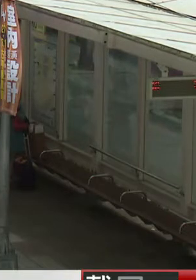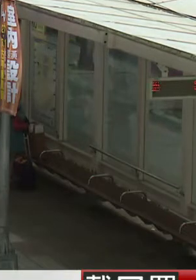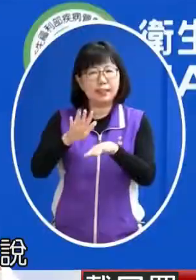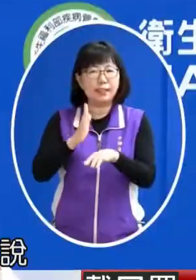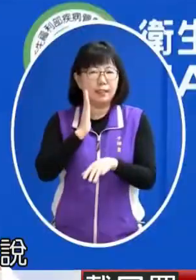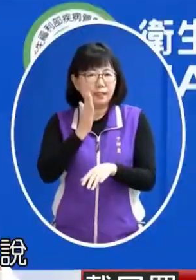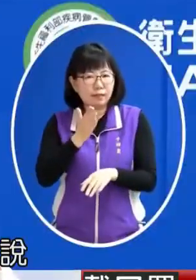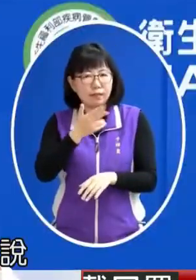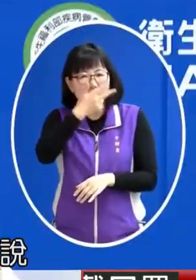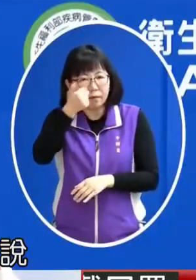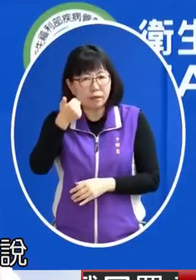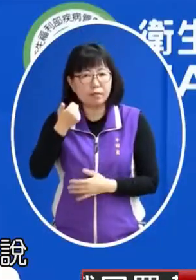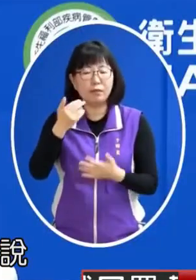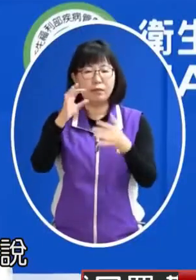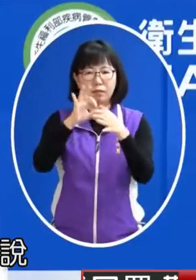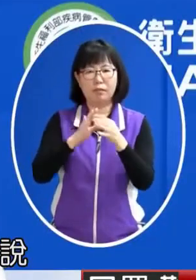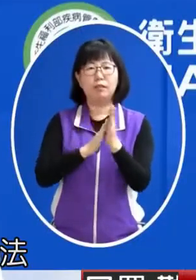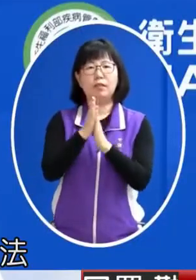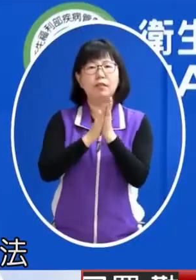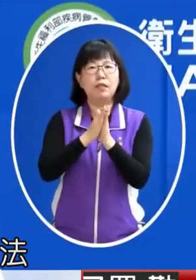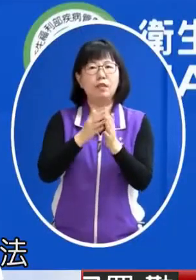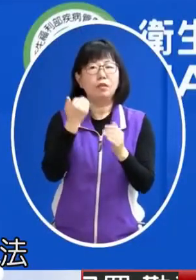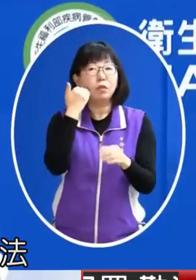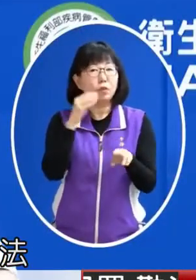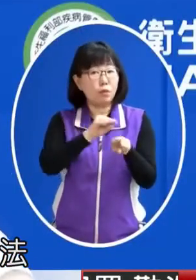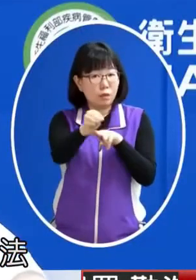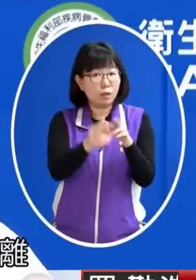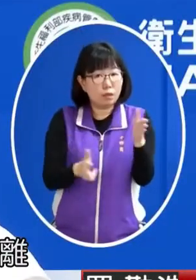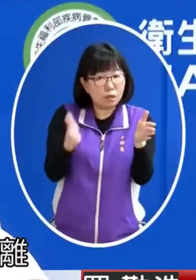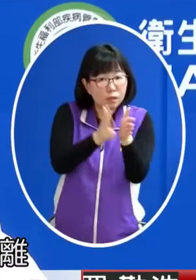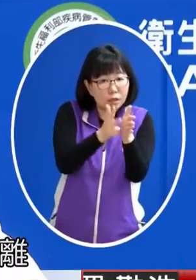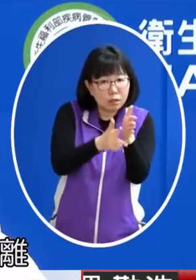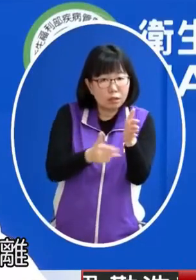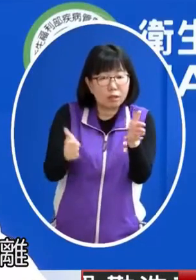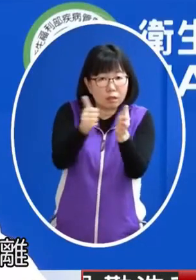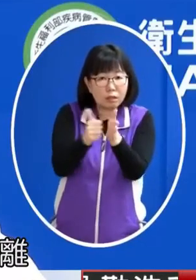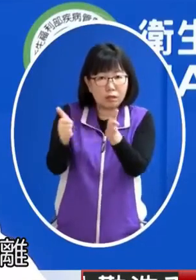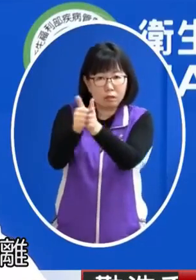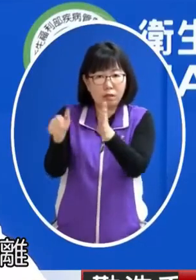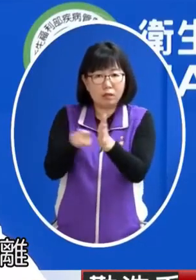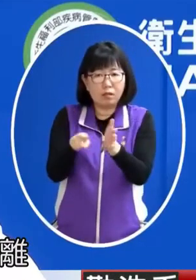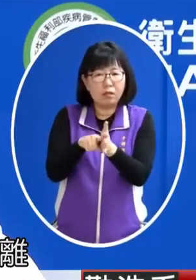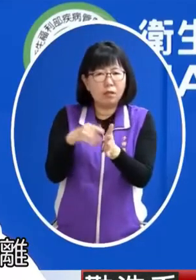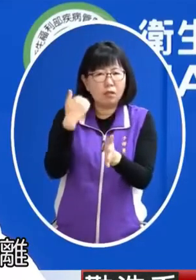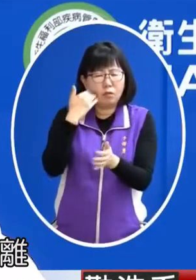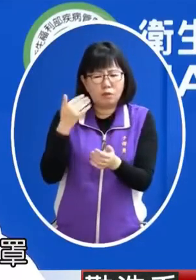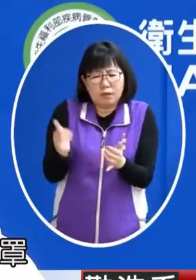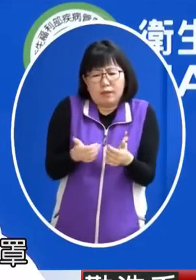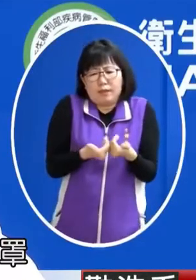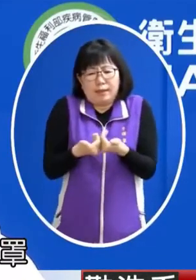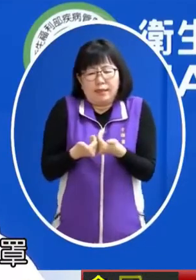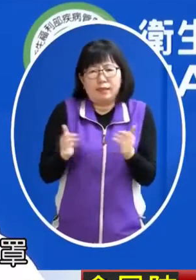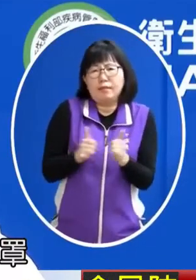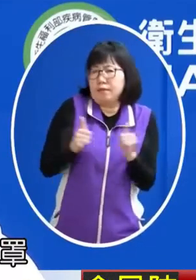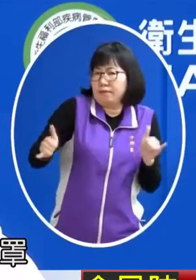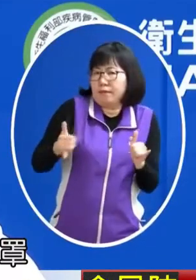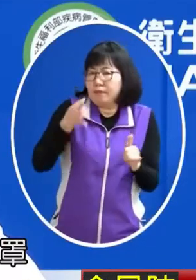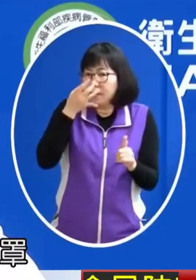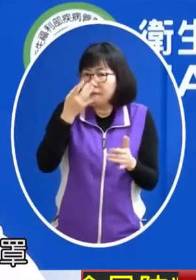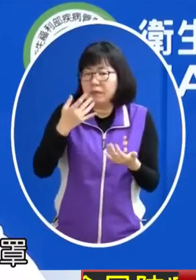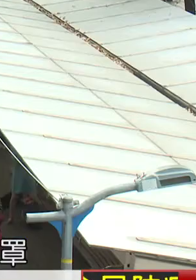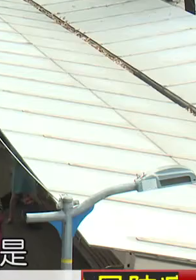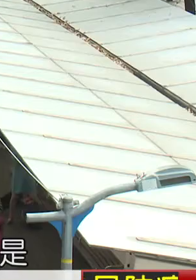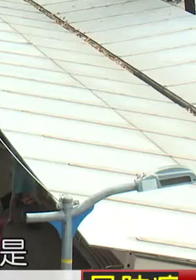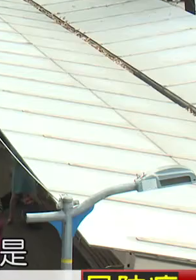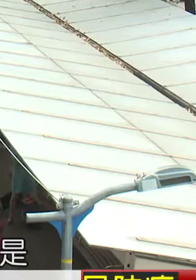分。 我们要求哈，就说在大众运输无法有效的达成社交距离哈，我们要求戴